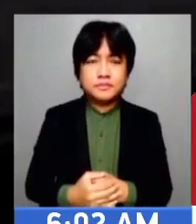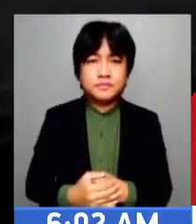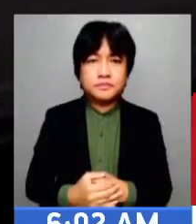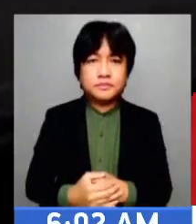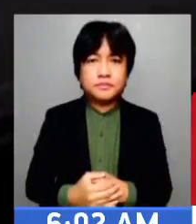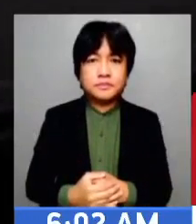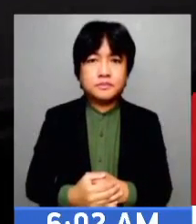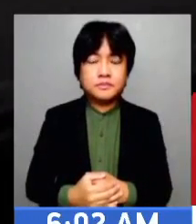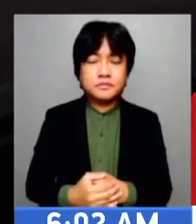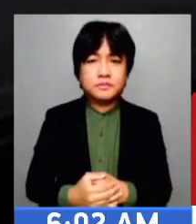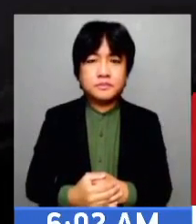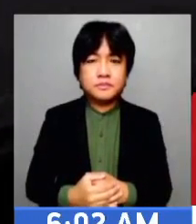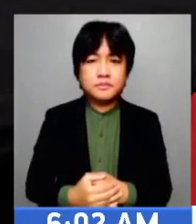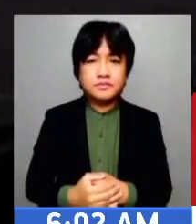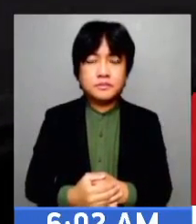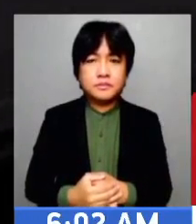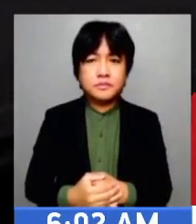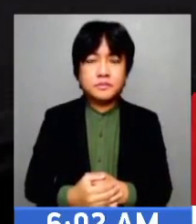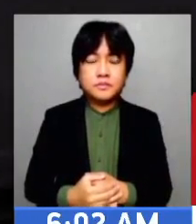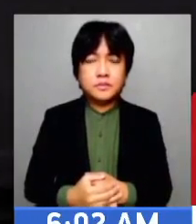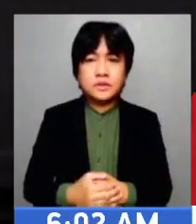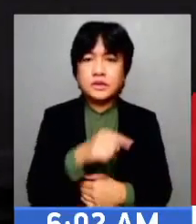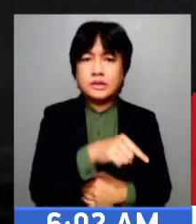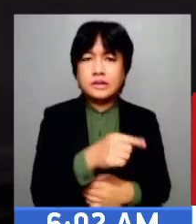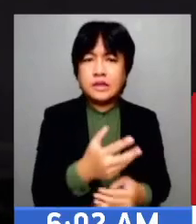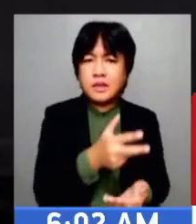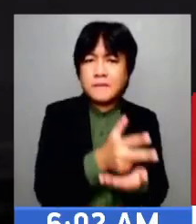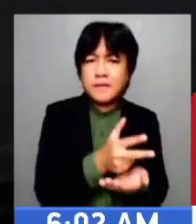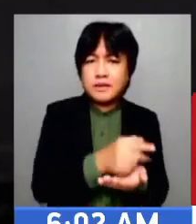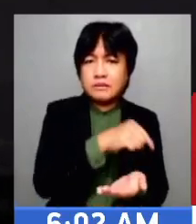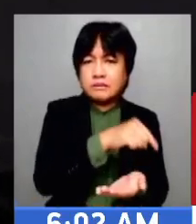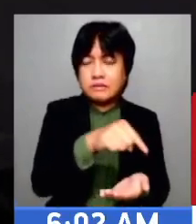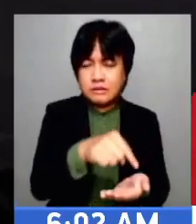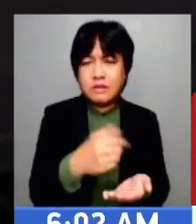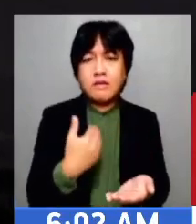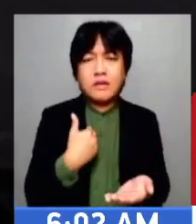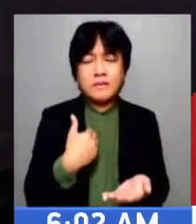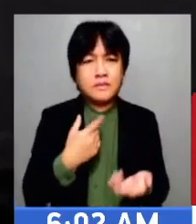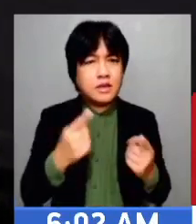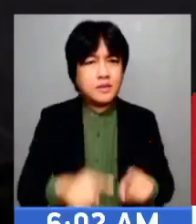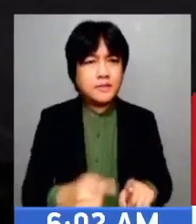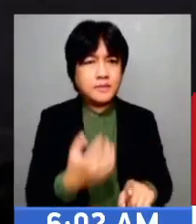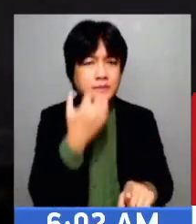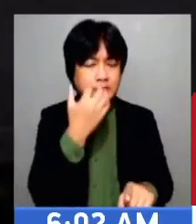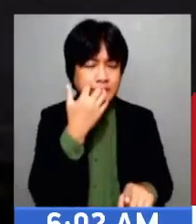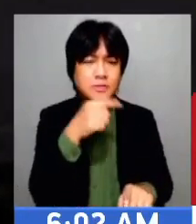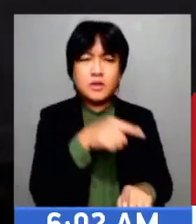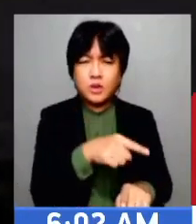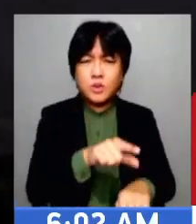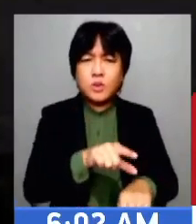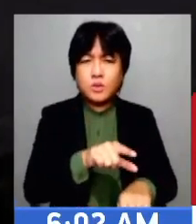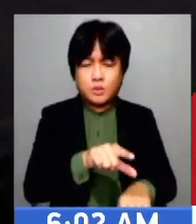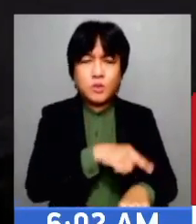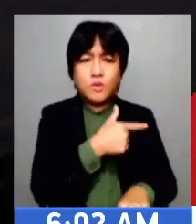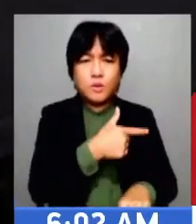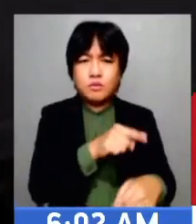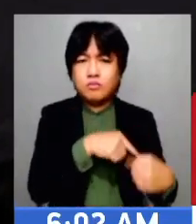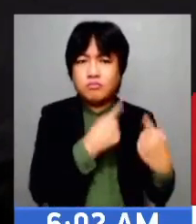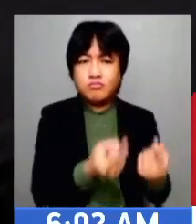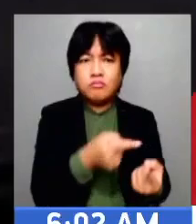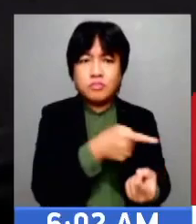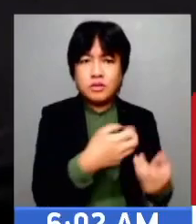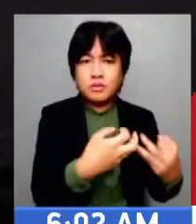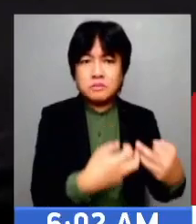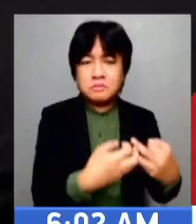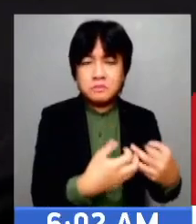Sa may discharge part na ng compressor. Sa tagal na rin ng machine, baka sa kaka-vibrate, lumabas pa